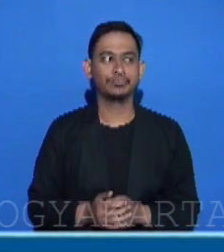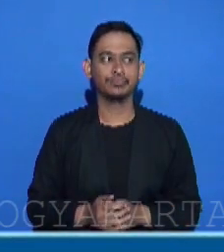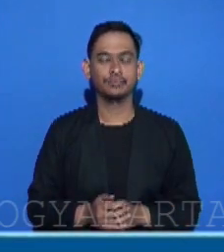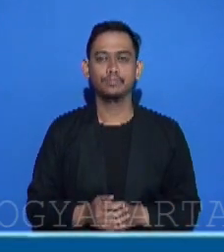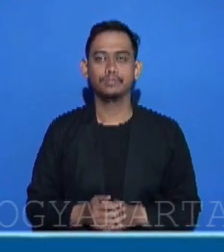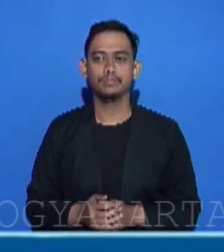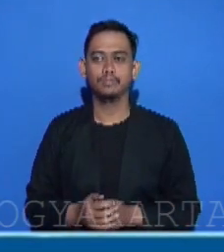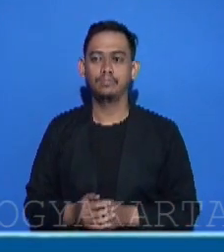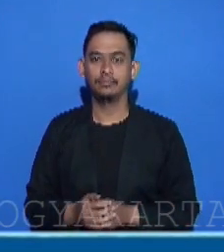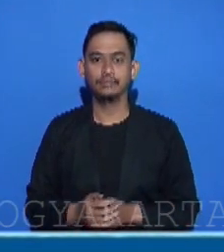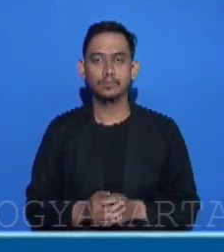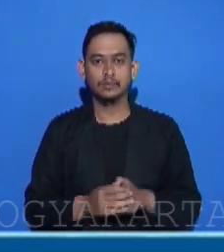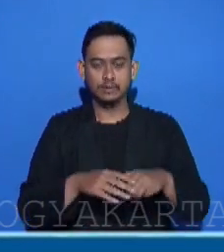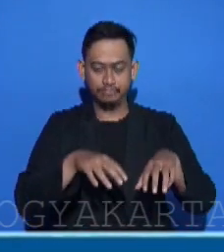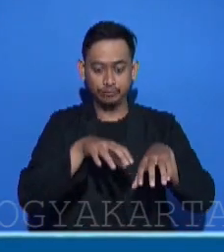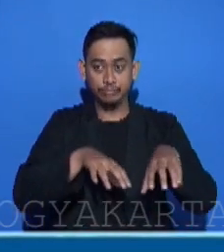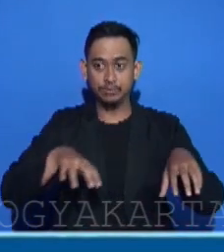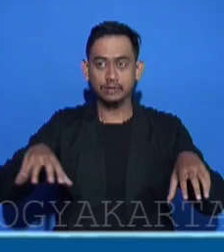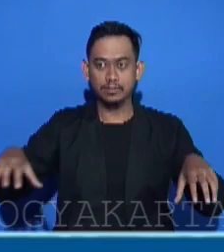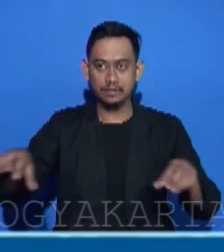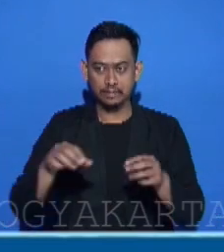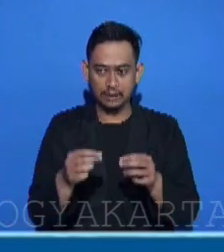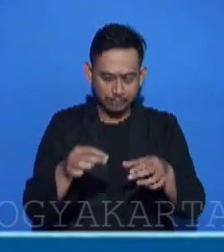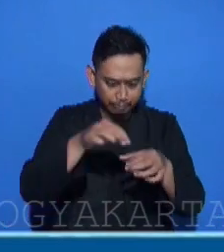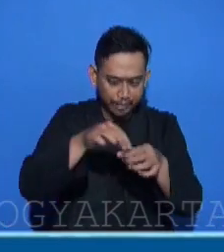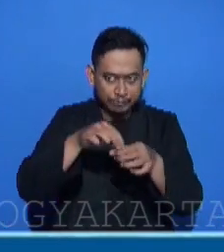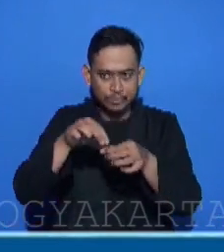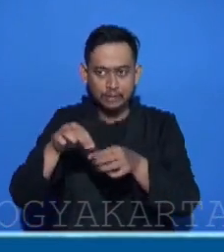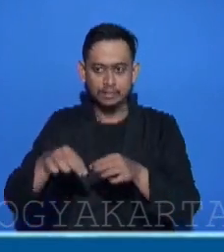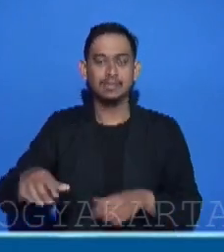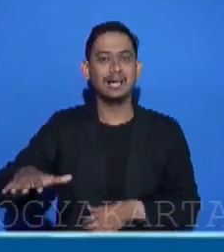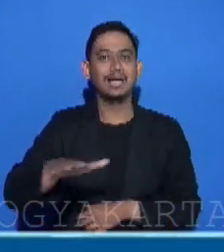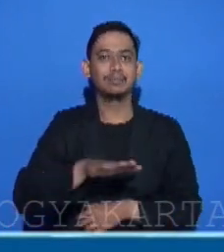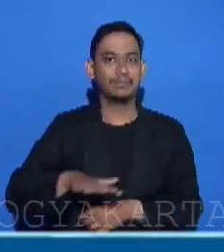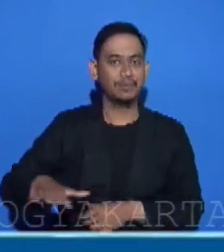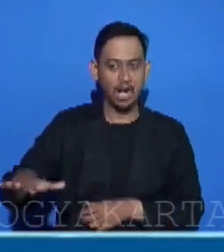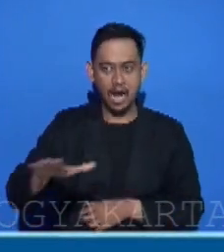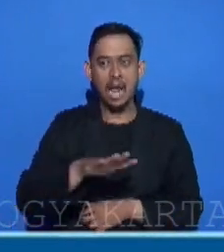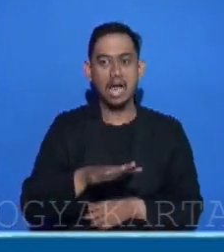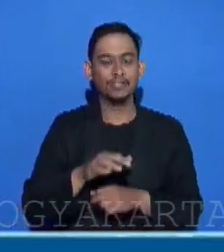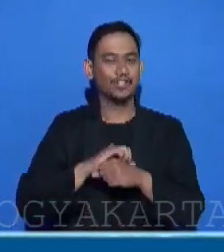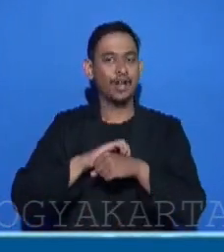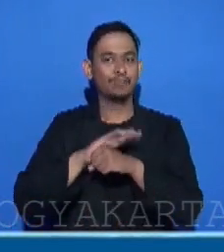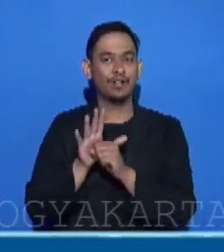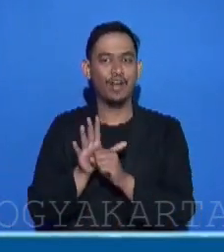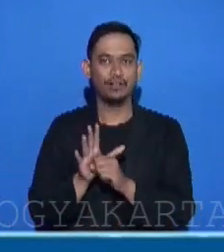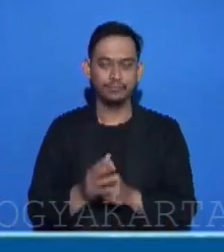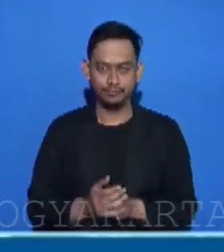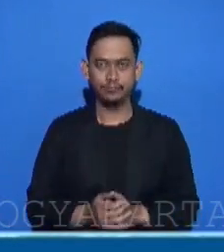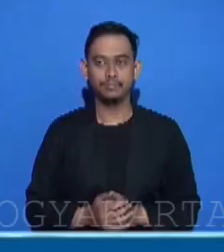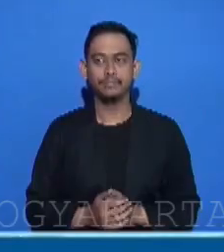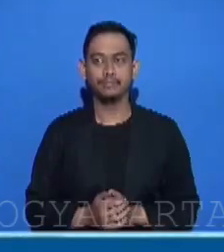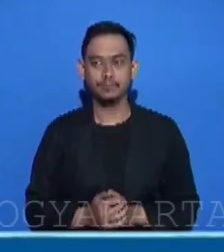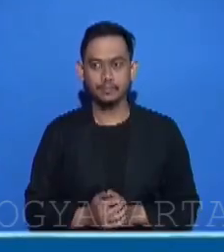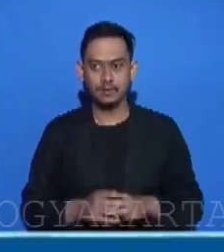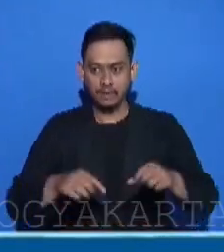Lahan dangsul ingkang dipun tanem dening kadang tani ing laladan Dusun Bejaten Jatisarono Nanggulan Kulon Progo. Lahan dangsul